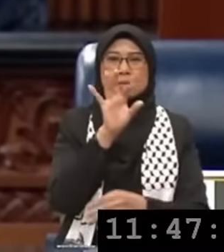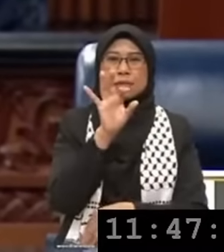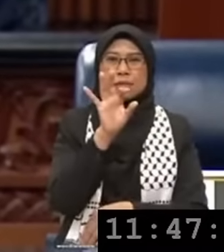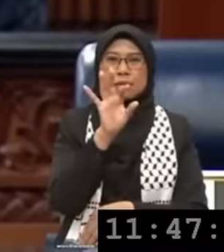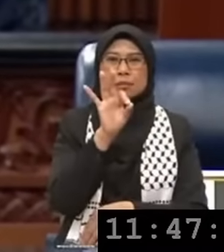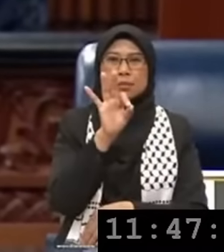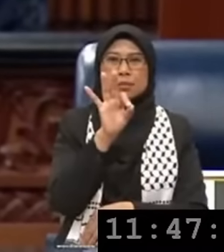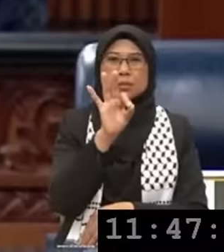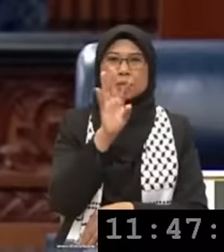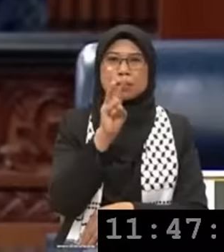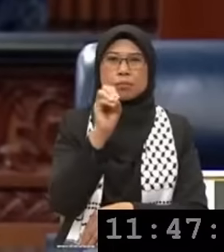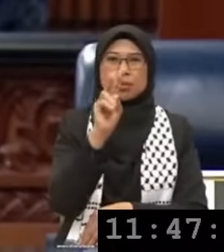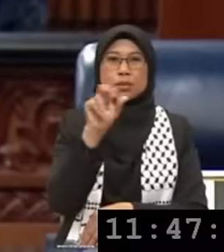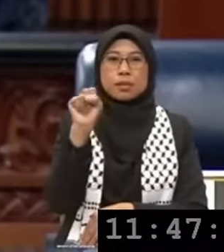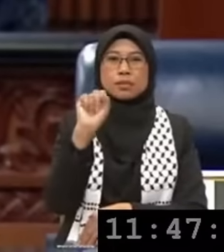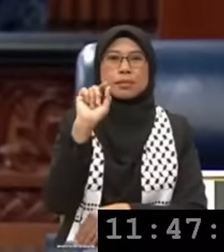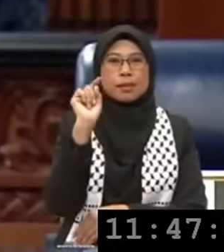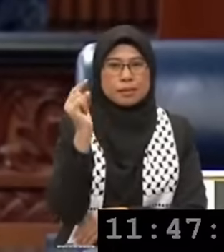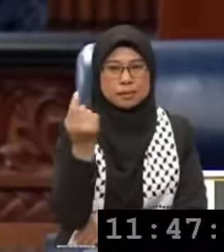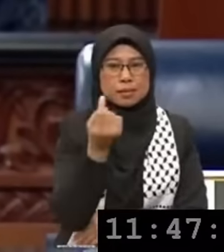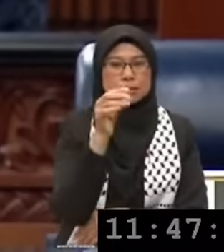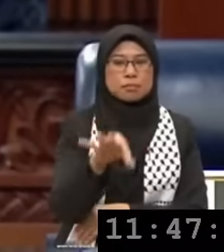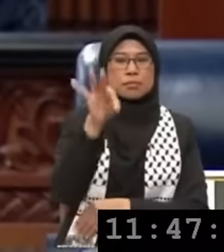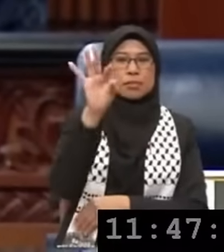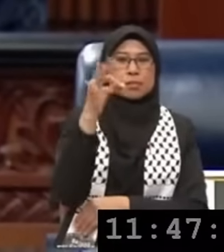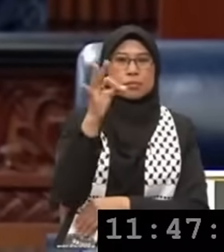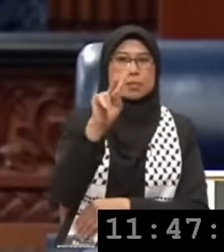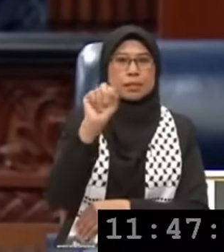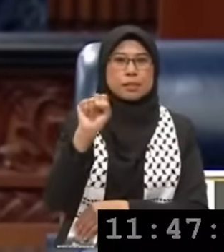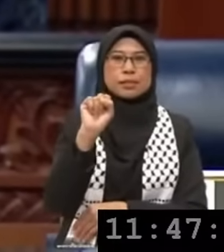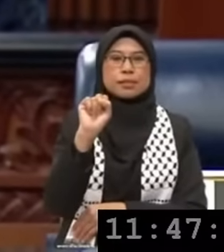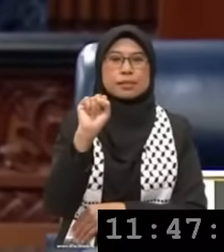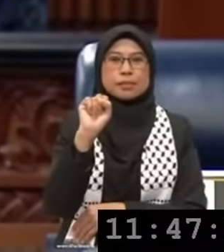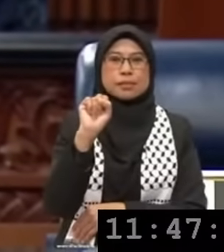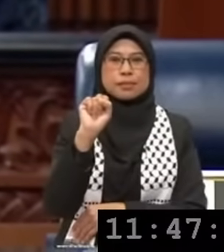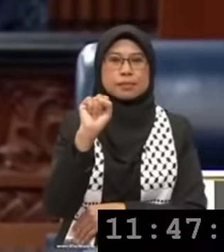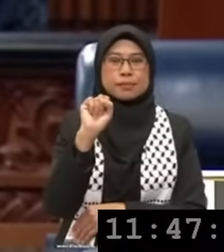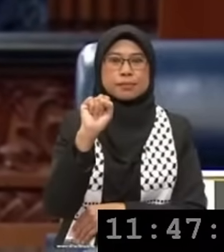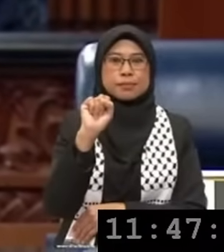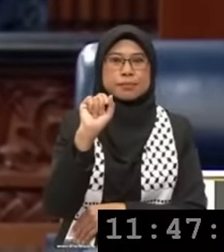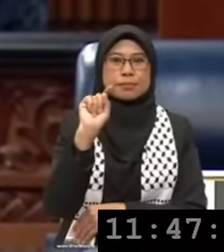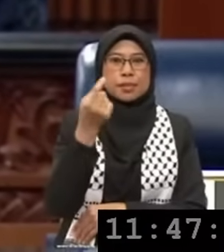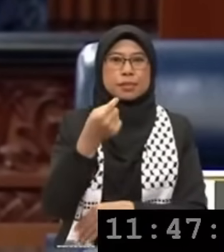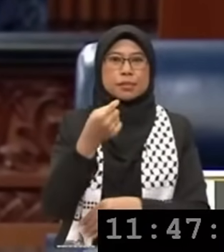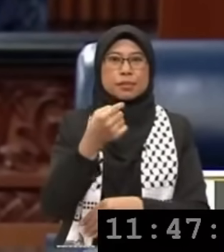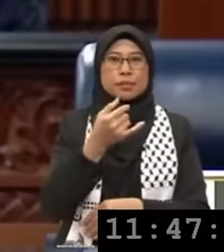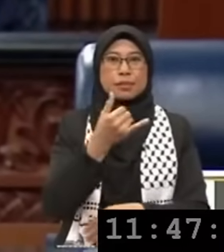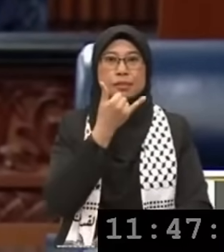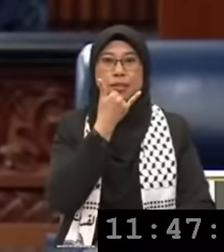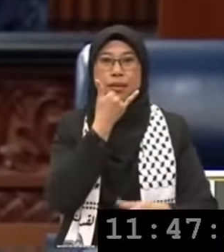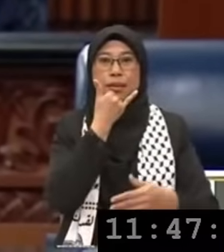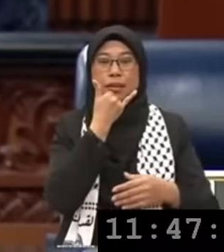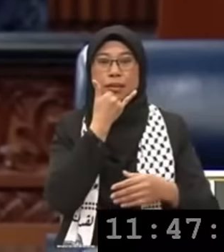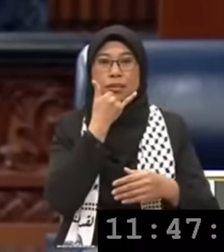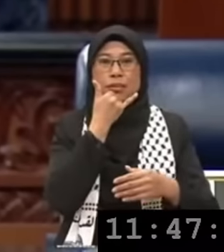960 kes yang dibuka hanya 19 sahaja yang dituduh ini menunjukkan